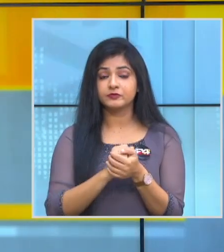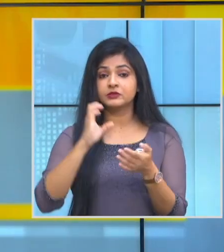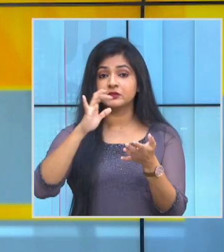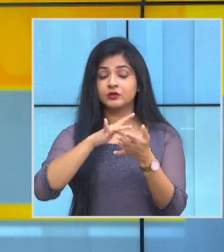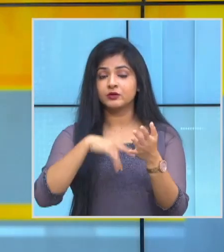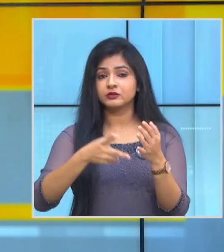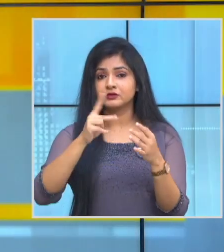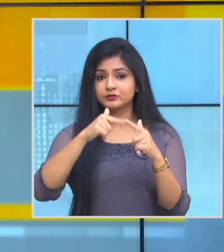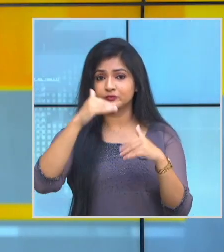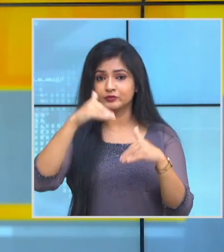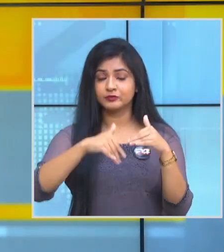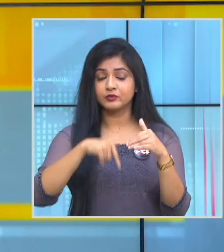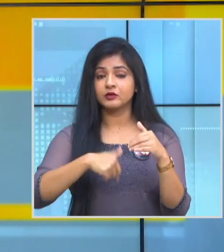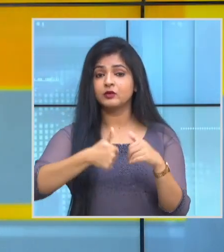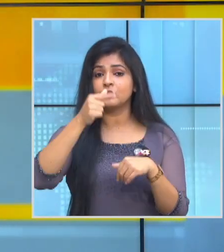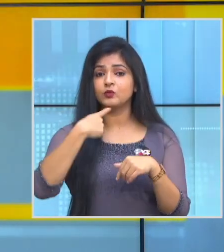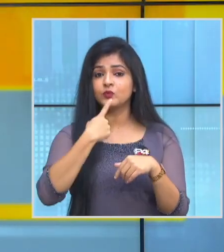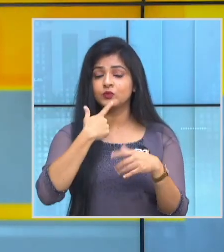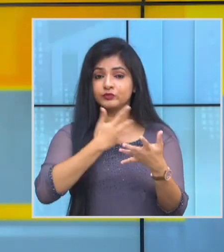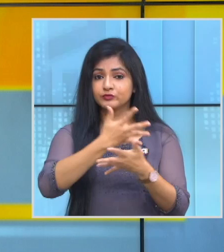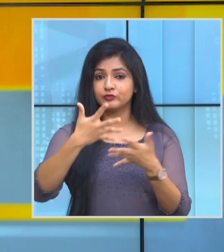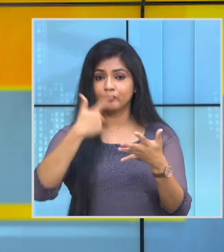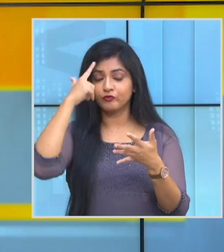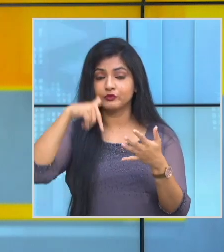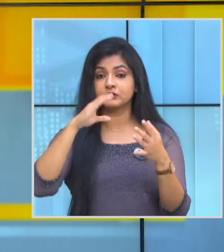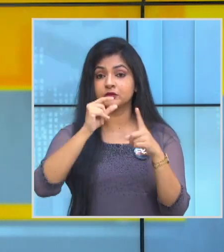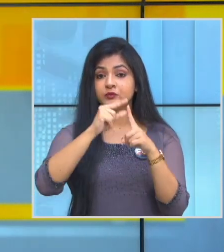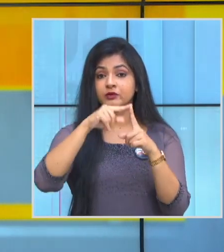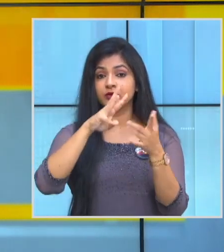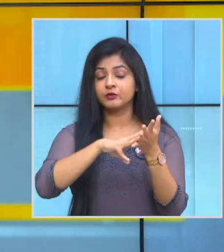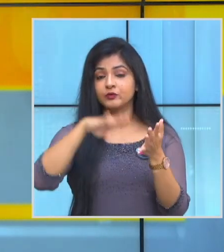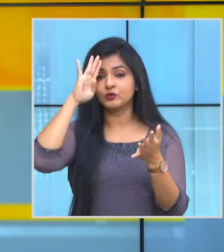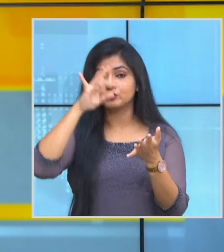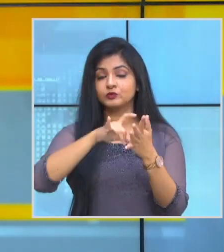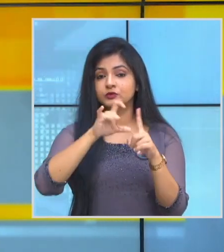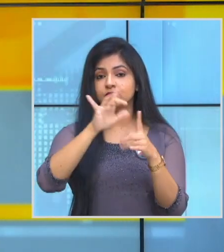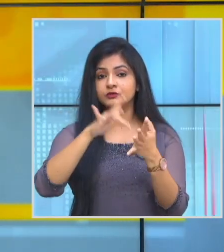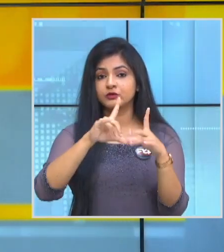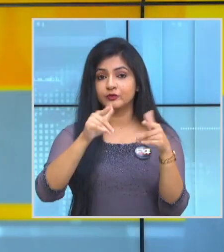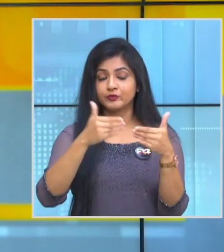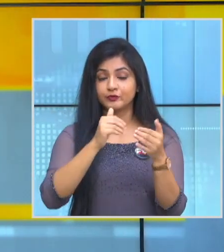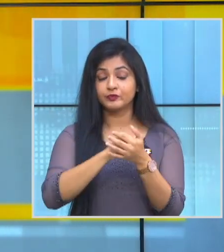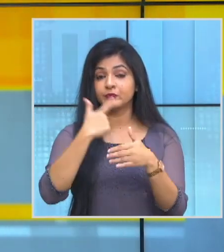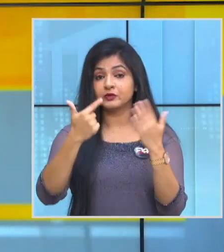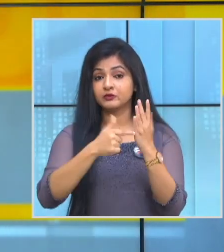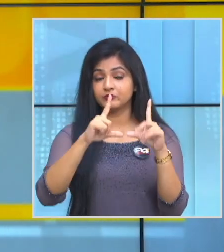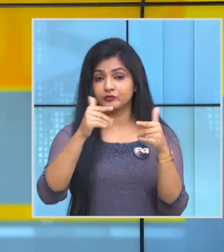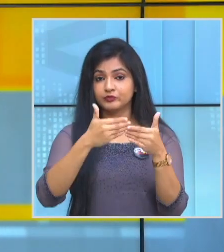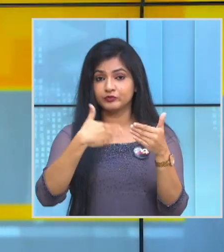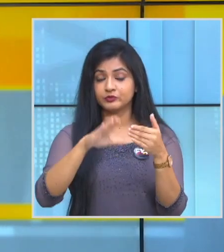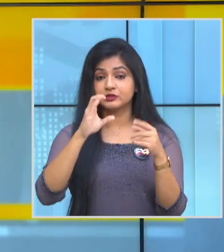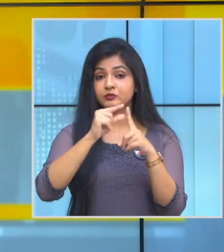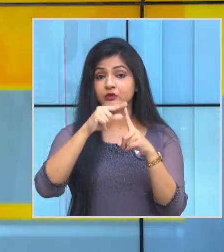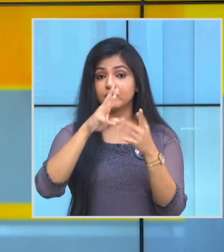ചേലക്കര ഉപതെരഞ്ഞെടുപ്പ് സ്ഥാനാർത്ഥി ചർച്ചകൾക്കായി നിർണായക യോഗം വിളിച്ച് CPIM തൃശൂർ ജില്ലാ കമ്മിറ്റി. തിങ്കളാഴ്ച ജില്ലാ സെക്രട്ടേറിയറ്റ് ചേരും. CPIM സംസ്ഥാന സെക്രട്ടറി